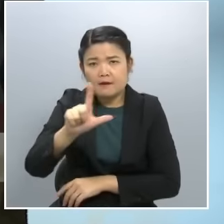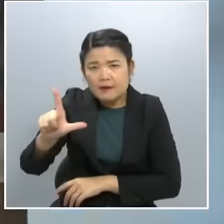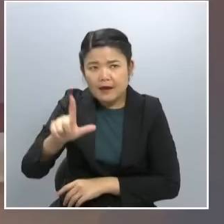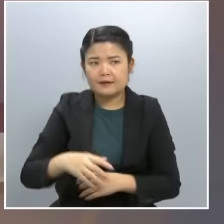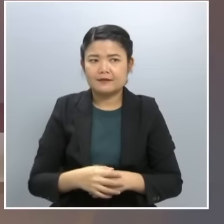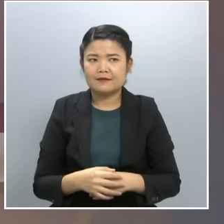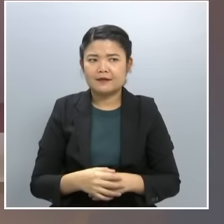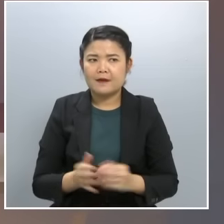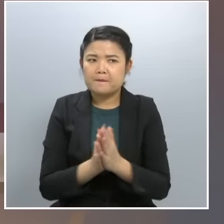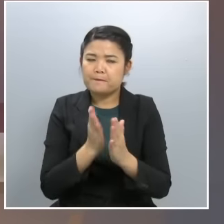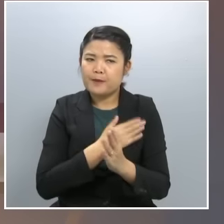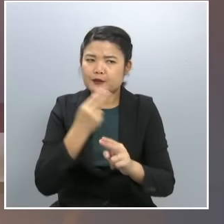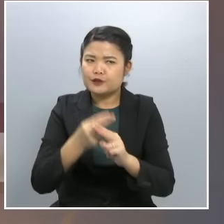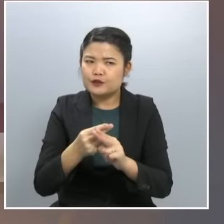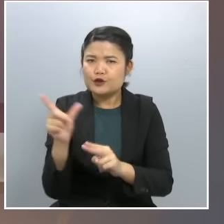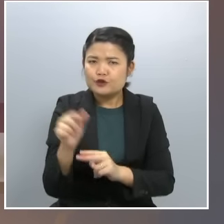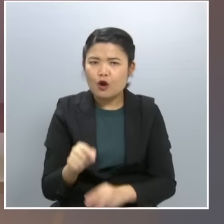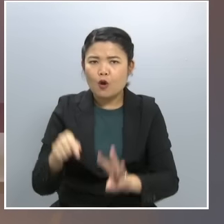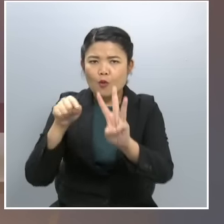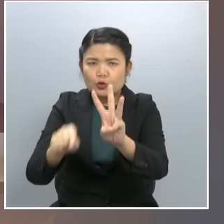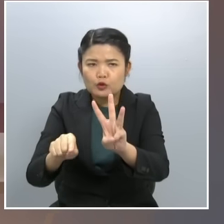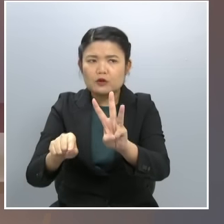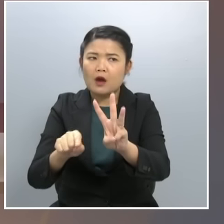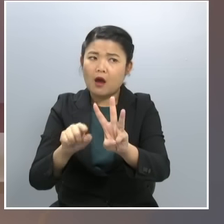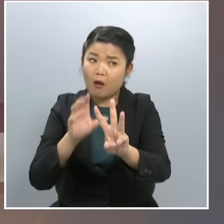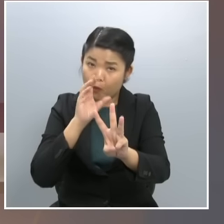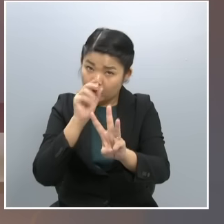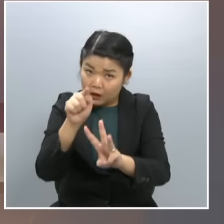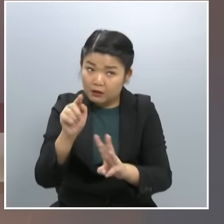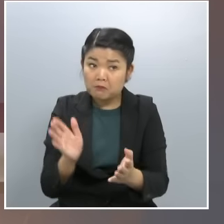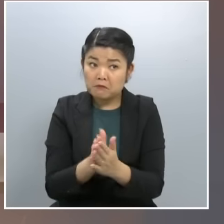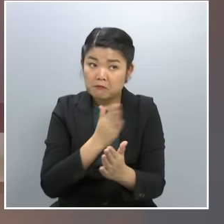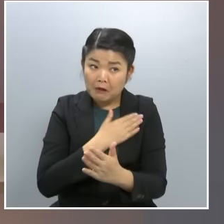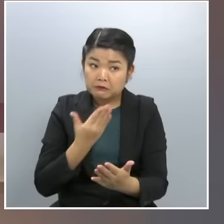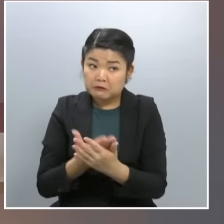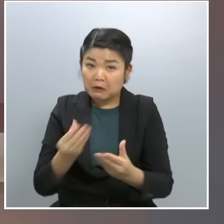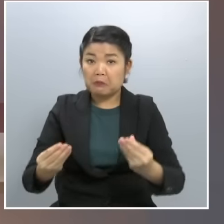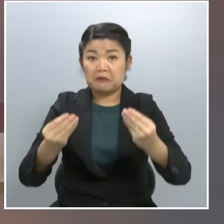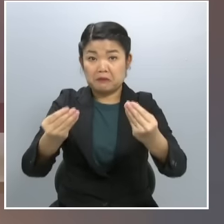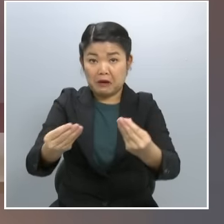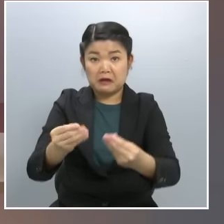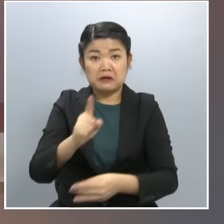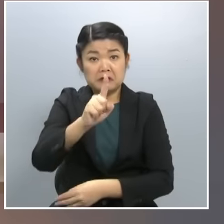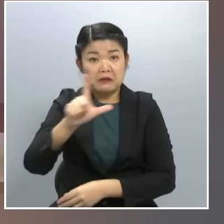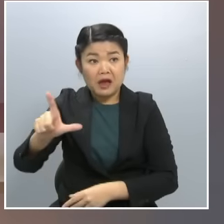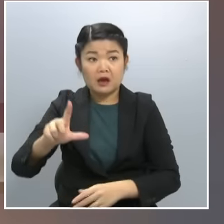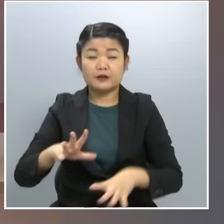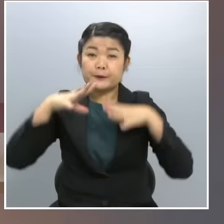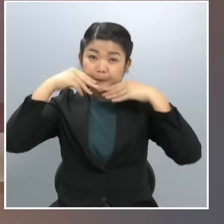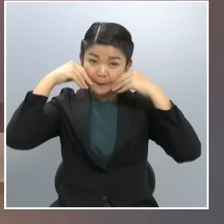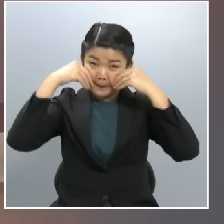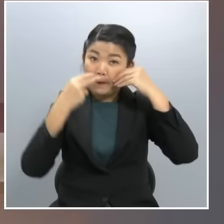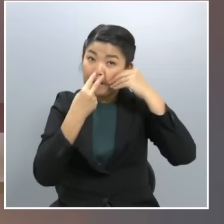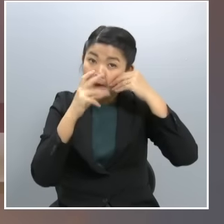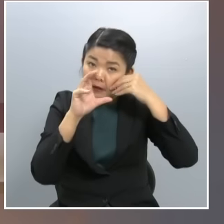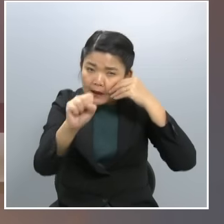วอว 3ว 4อย่างเงี้ยเหรอไปพูดได้ยังไงล่ะวอเนี่ยเหรอเนี่ยๆดูดิร้านนึงเนี่ยดูดิยืนยิ้มเลยดูดิเห็นนะแล้วก็บอกว่า